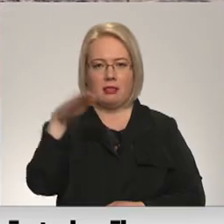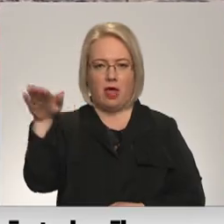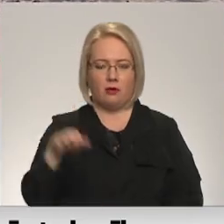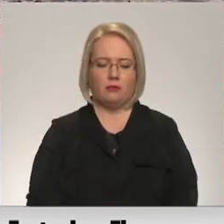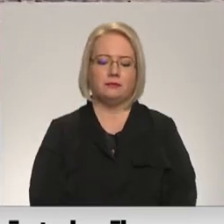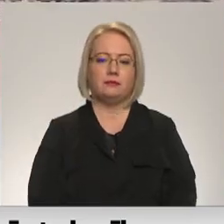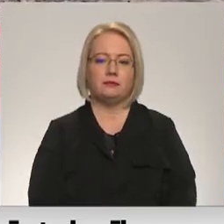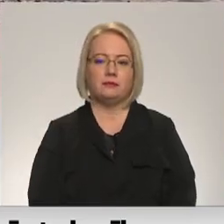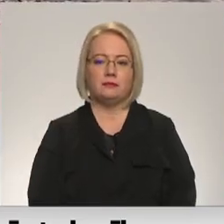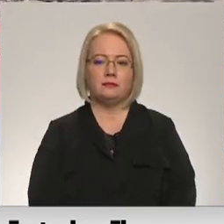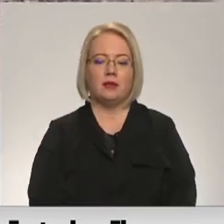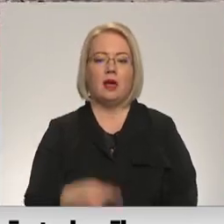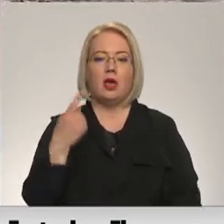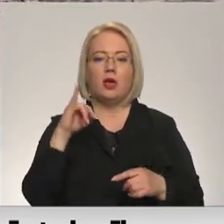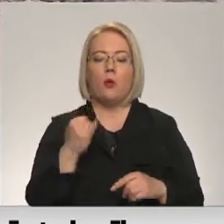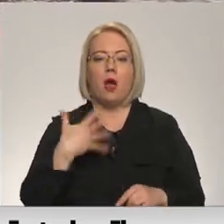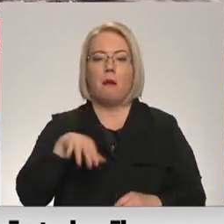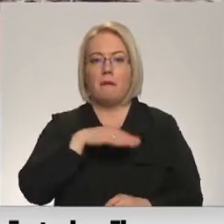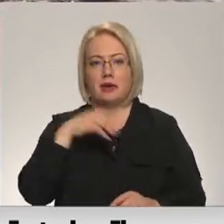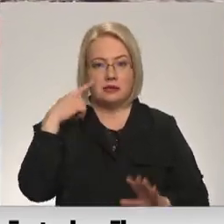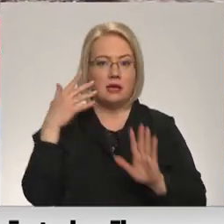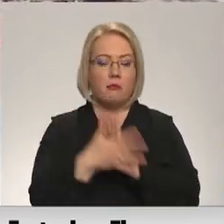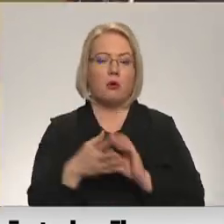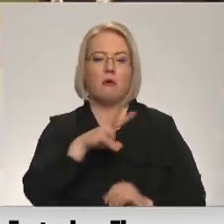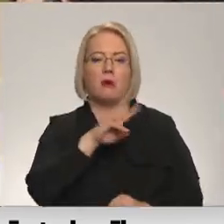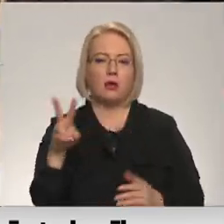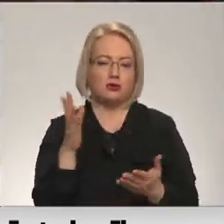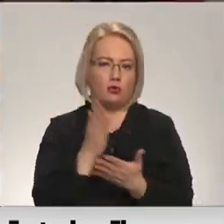personīgāk. Lai viņi saprot, ka mēs saprotam, kas notiek.